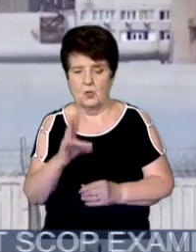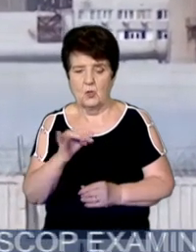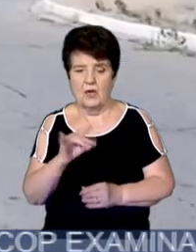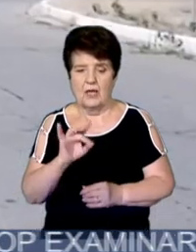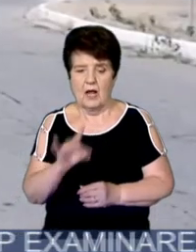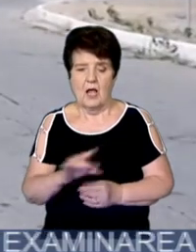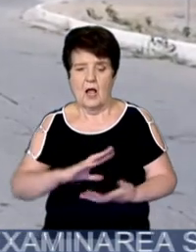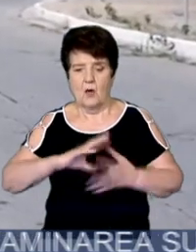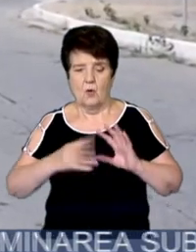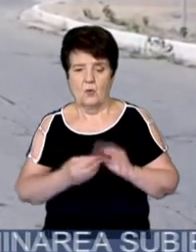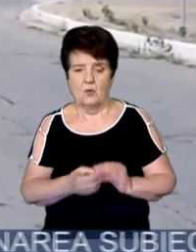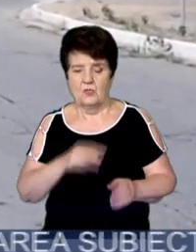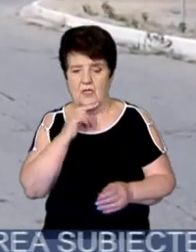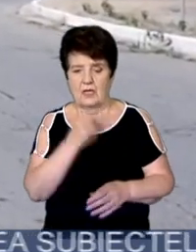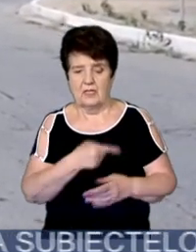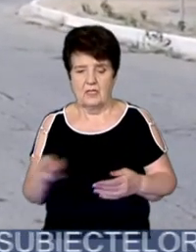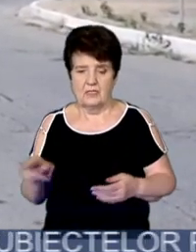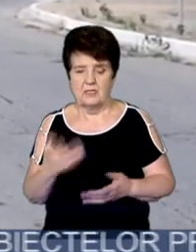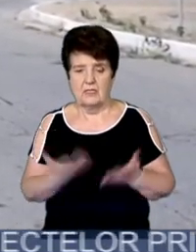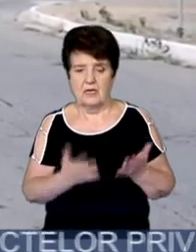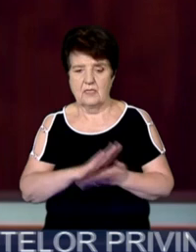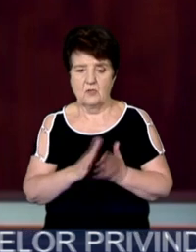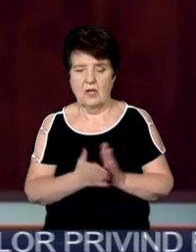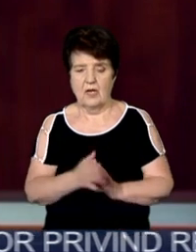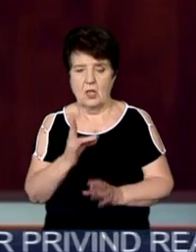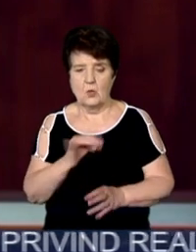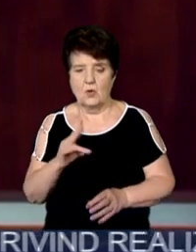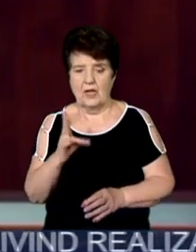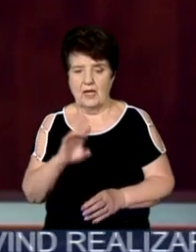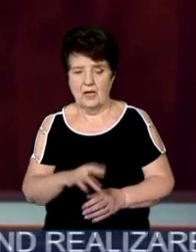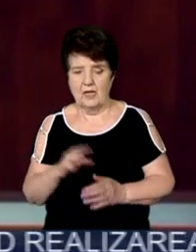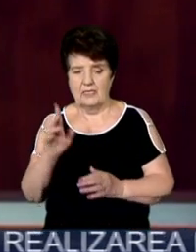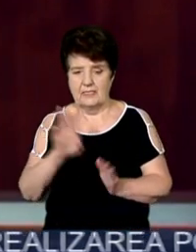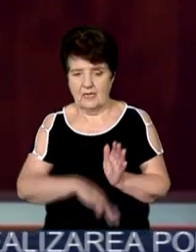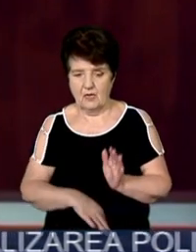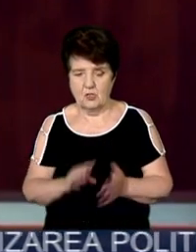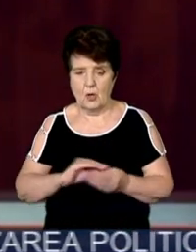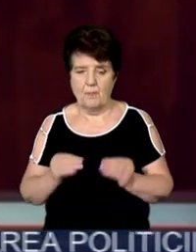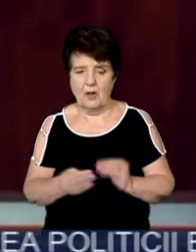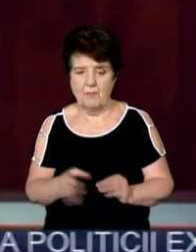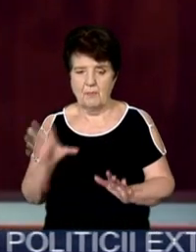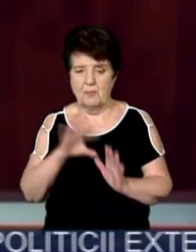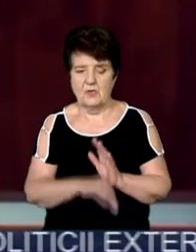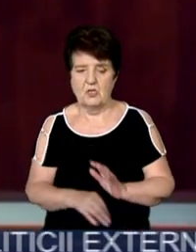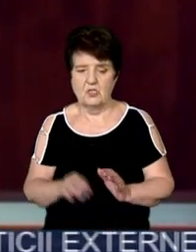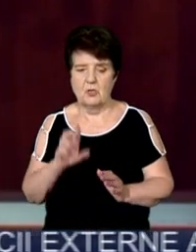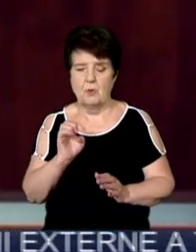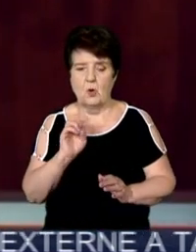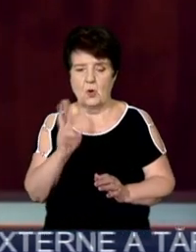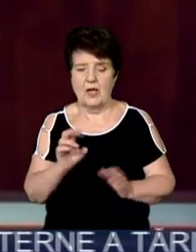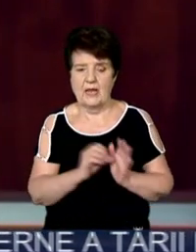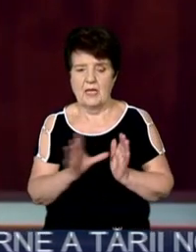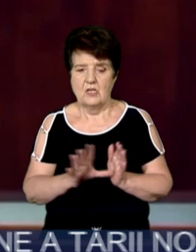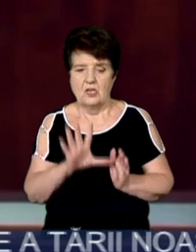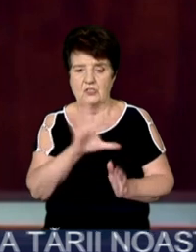Drept concluzie, vă atragem atenția că dacă situația centralei nucleare se va înrăutăți, se va pune problema plasării blocurilor energetice